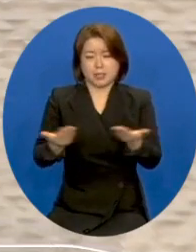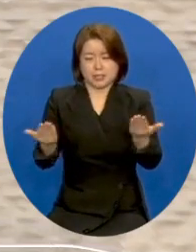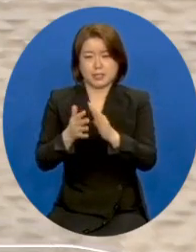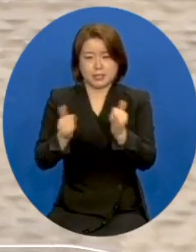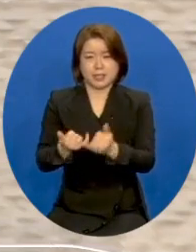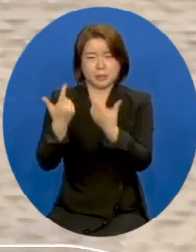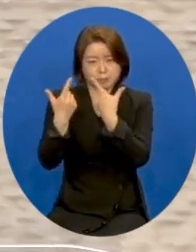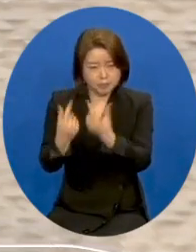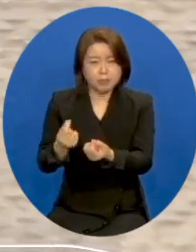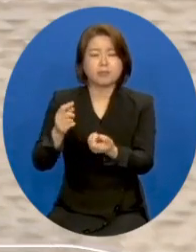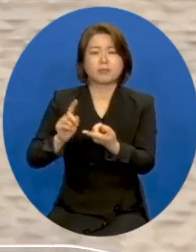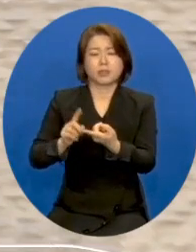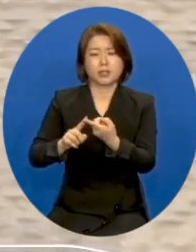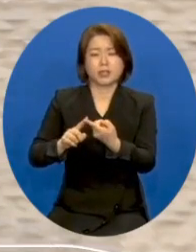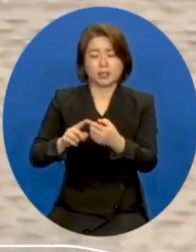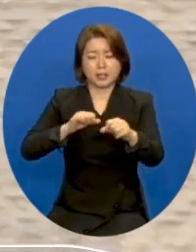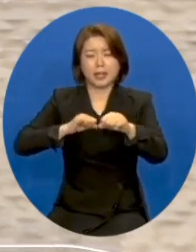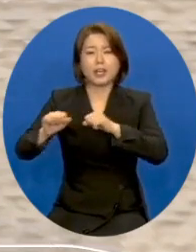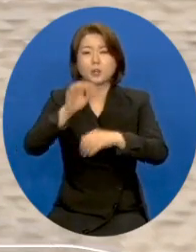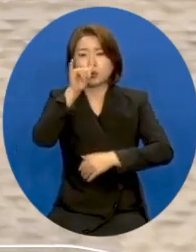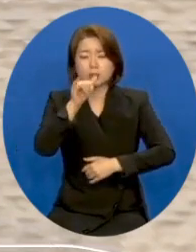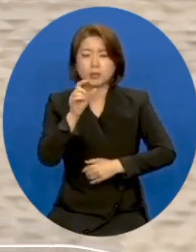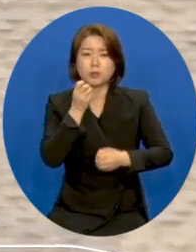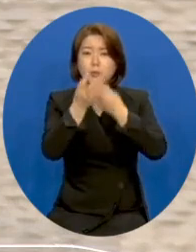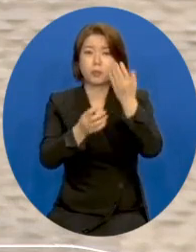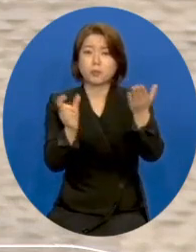처신합니다. 그런 고백을 했습니다.